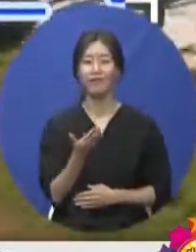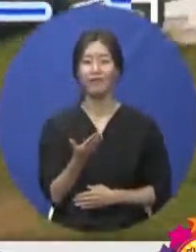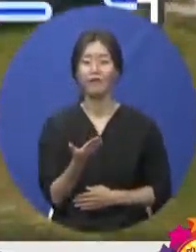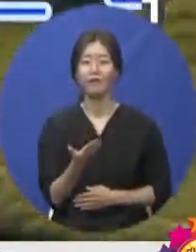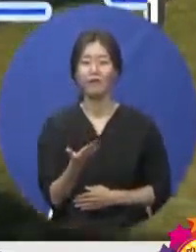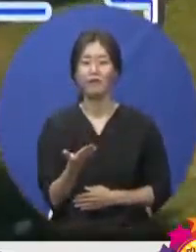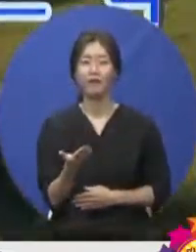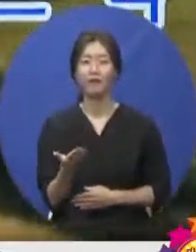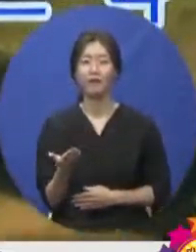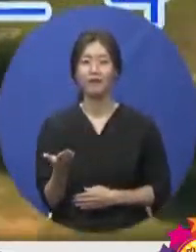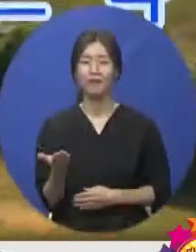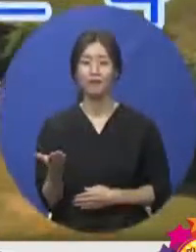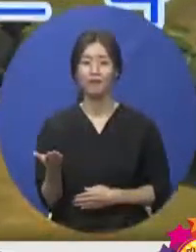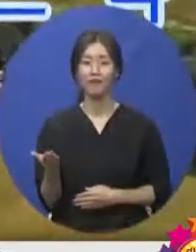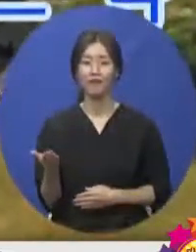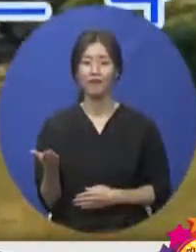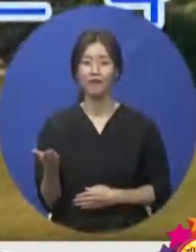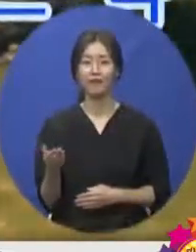가느냐.